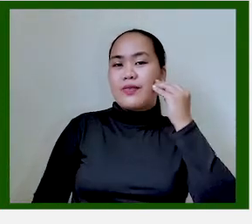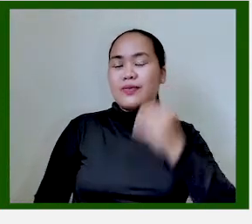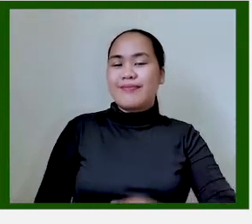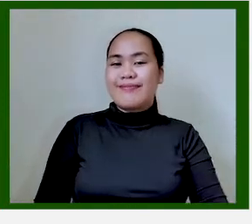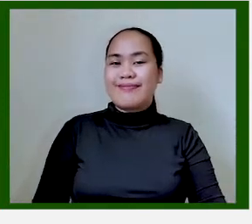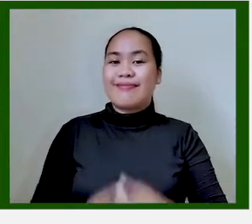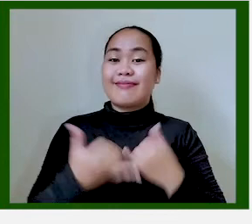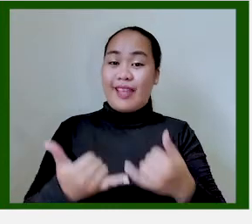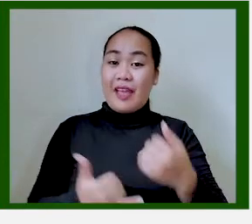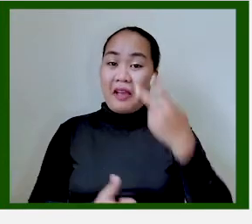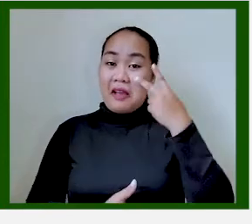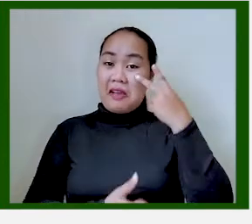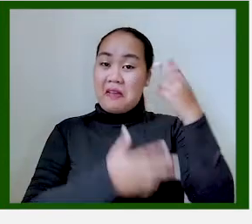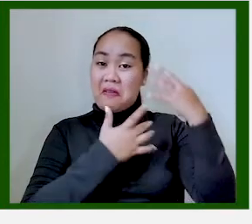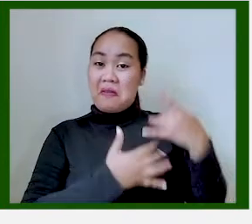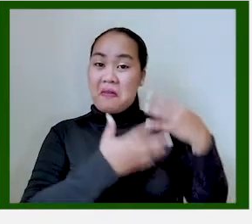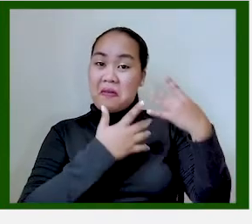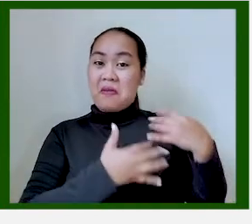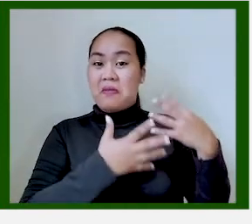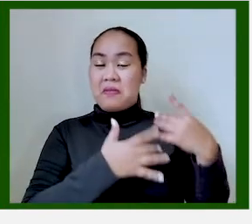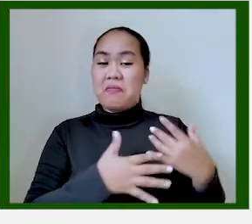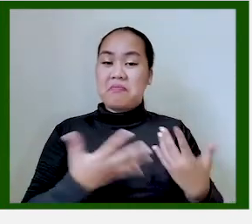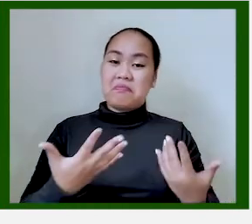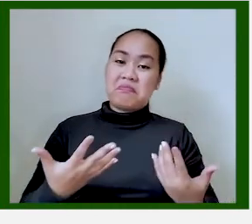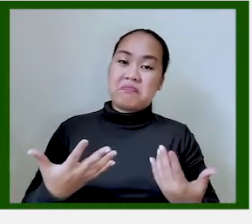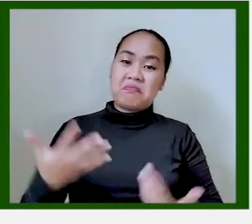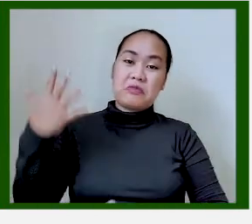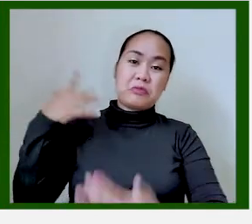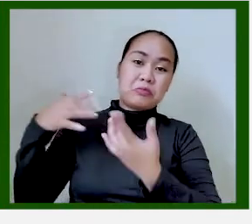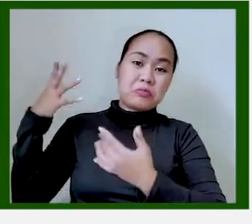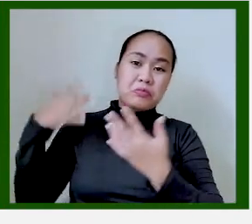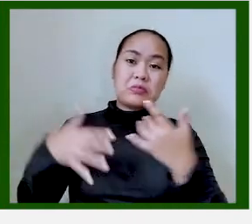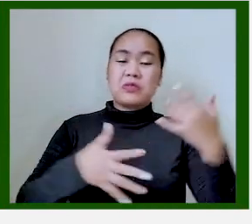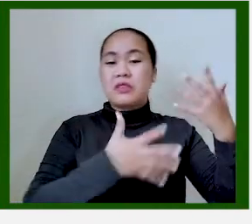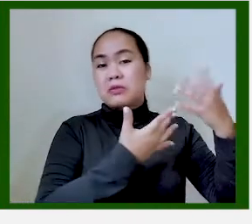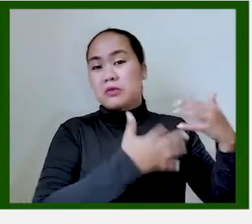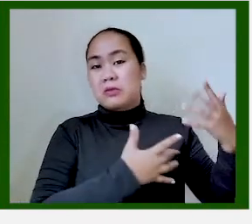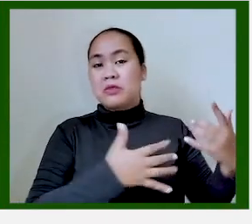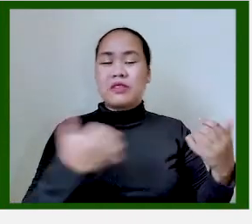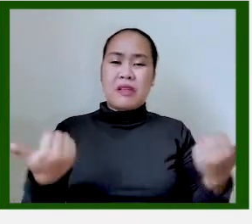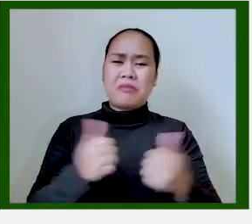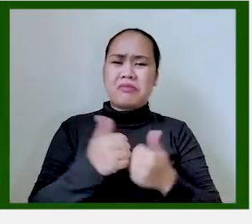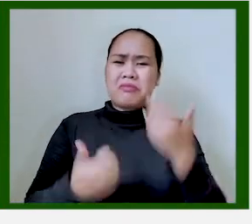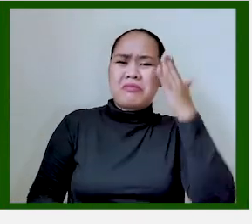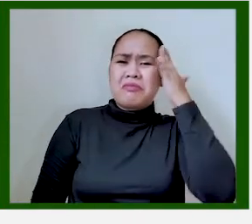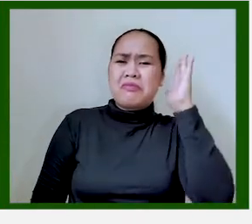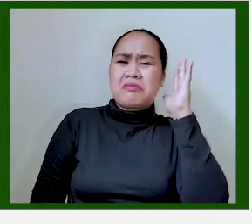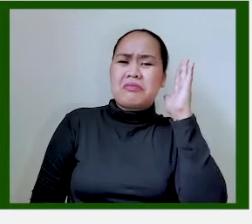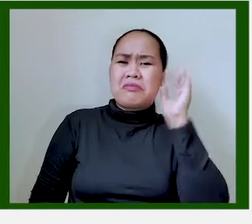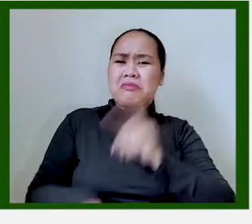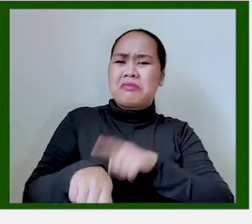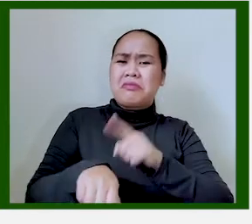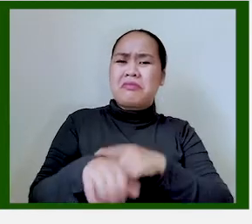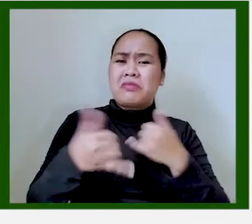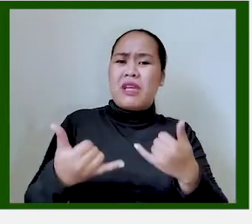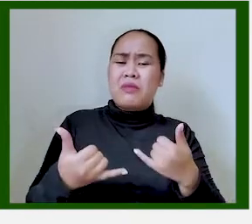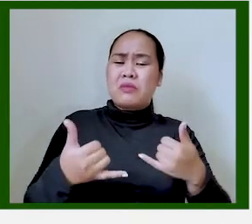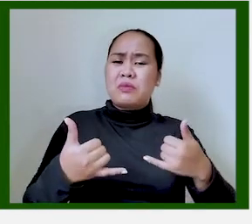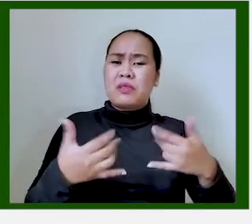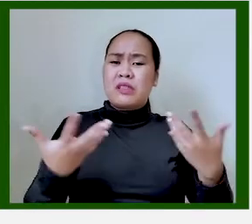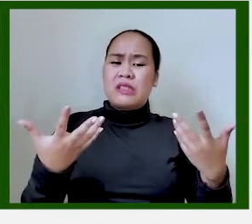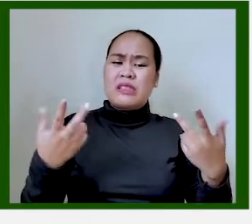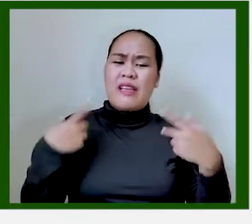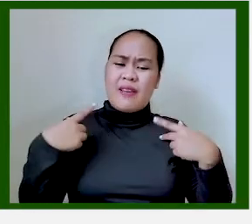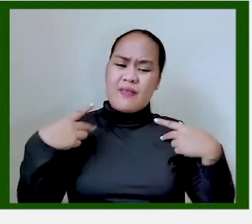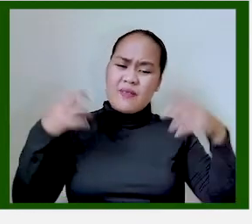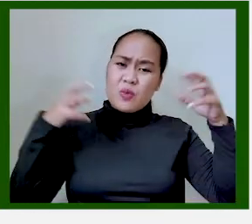ba? Minsan bubugso-bugso ang ulan dito, 'di ba? So kami pag umuulan, actually mas maluwag sa amin kasi nga